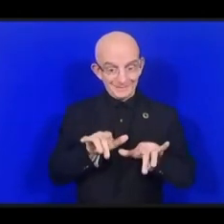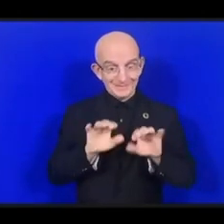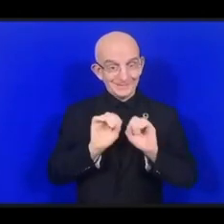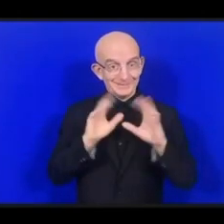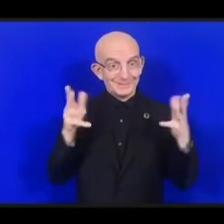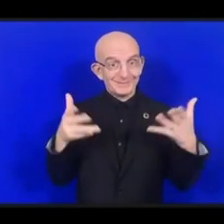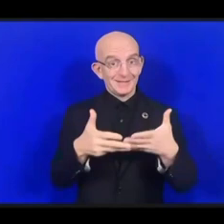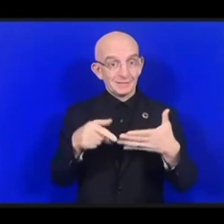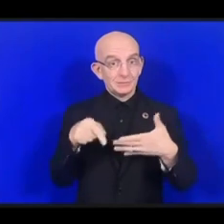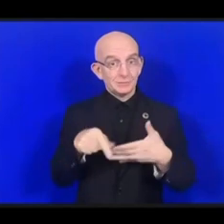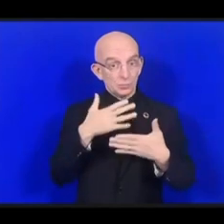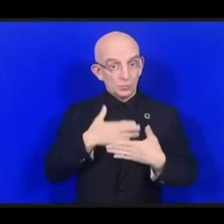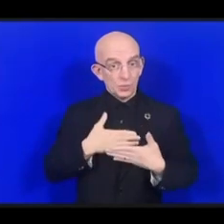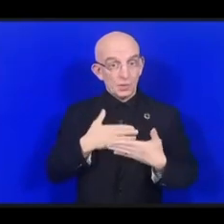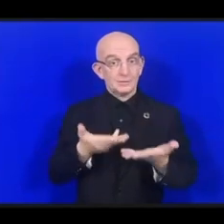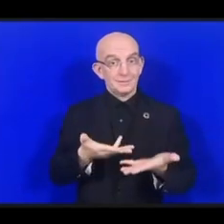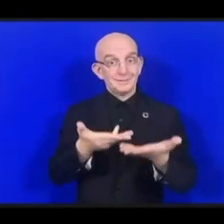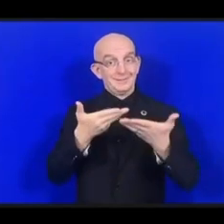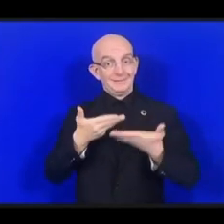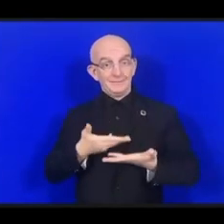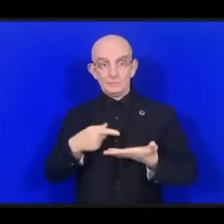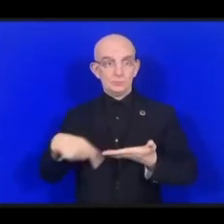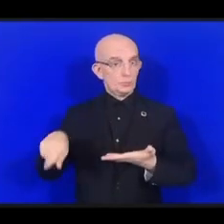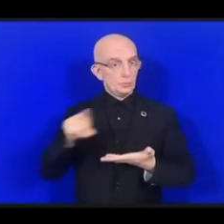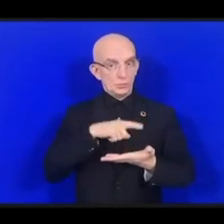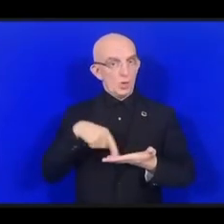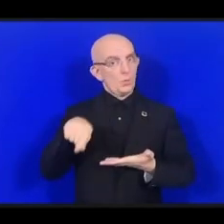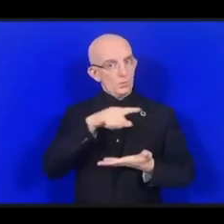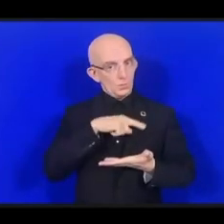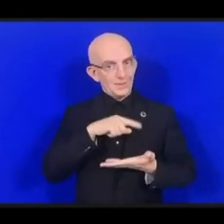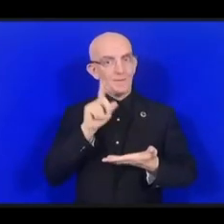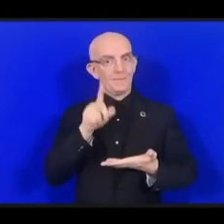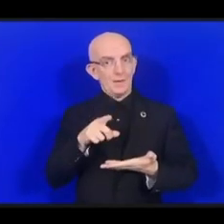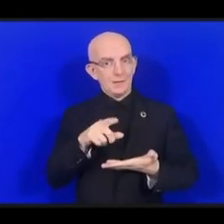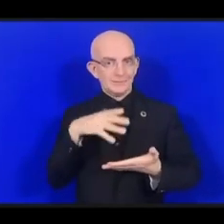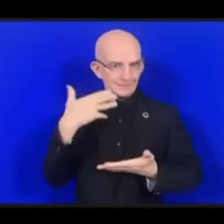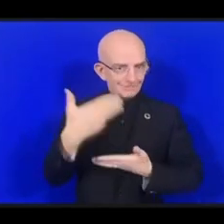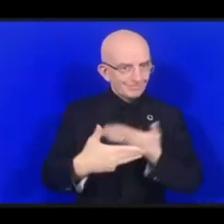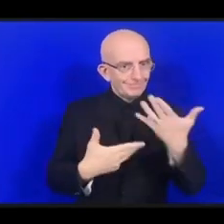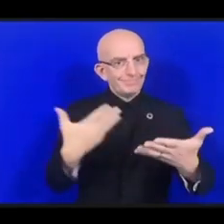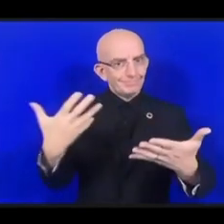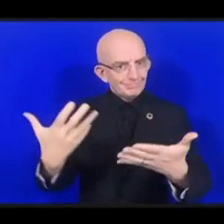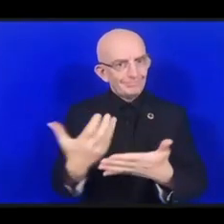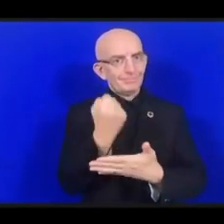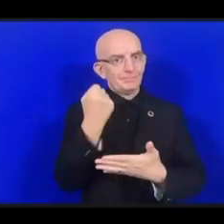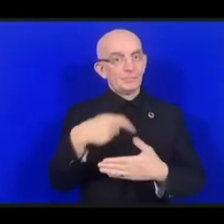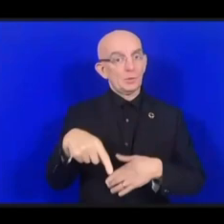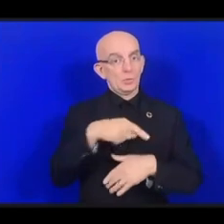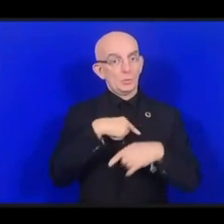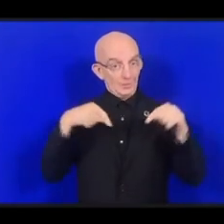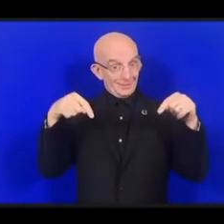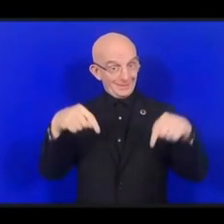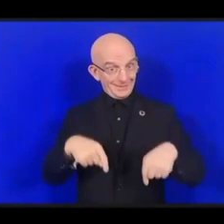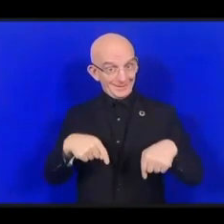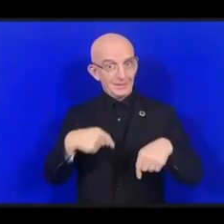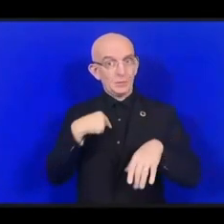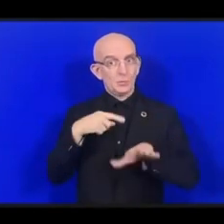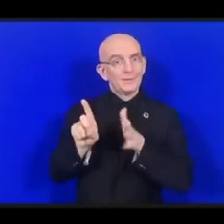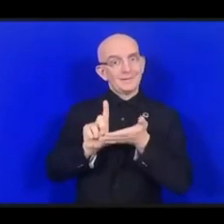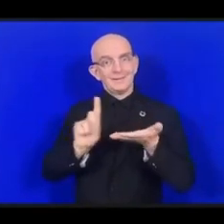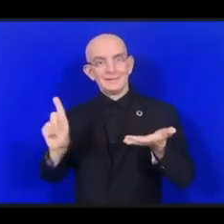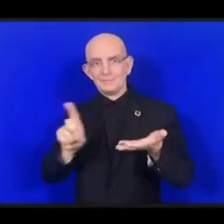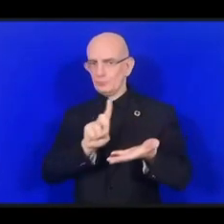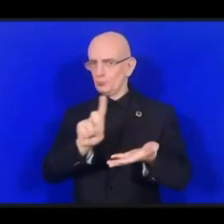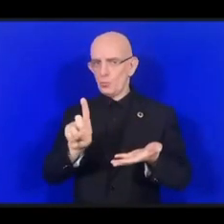هنا ولن نغادر اوب برجادا بلغتي شكرا والجاتو جيماز